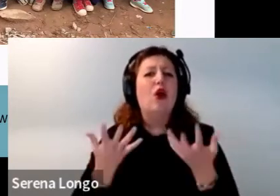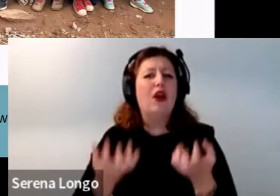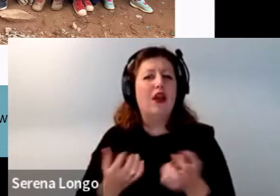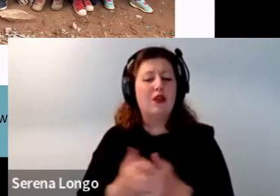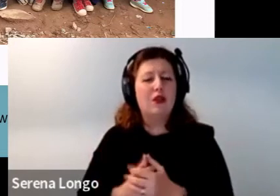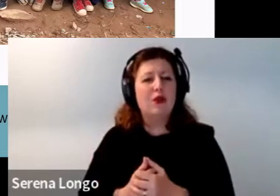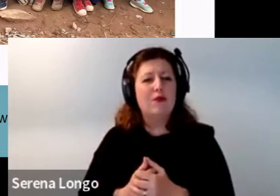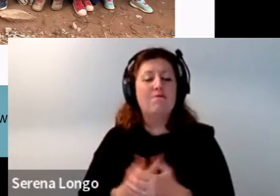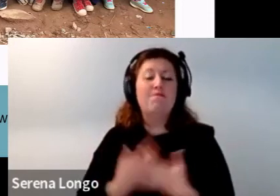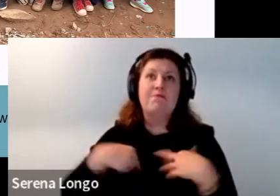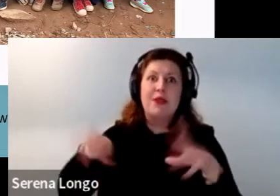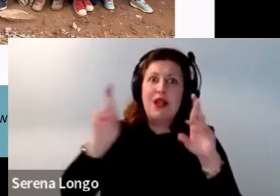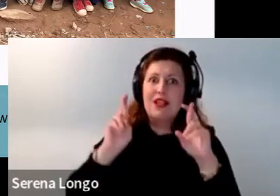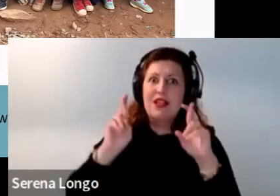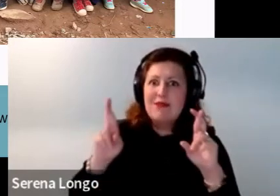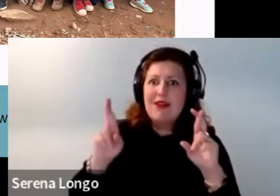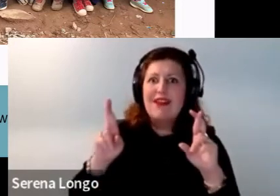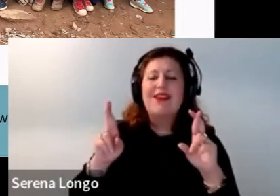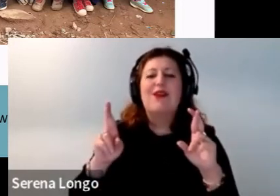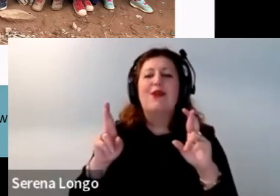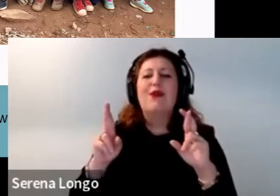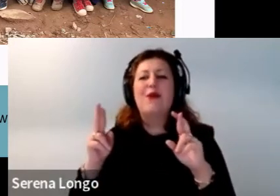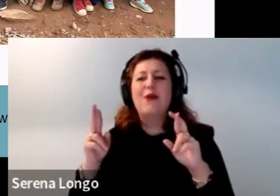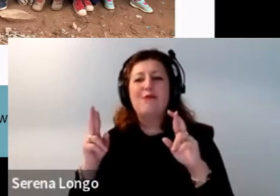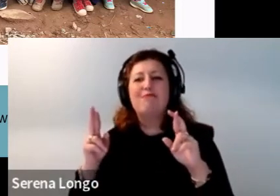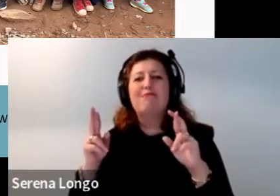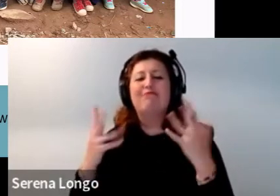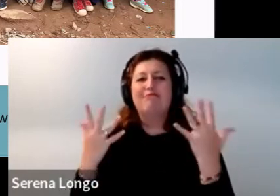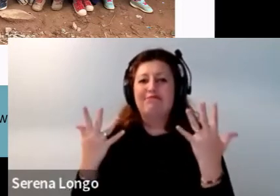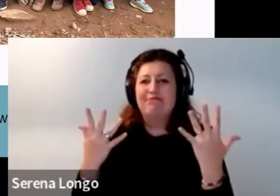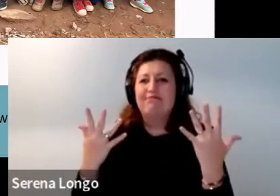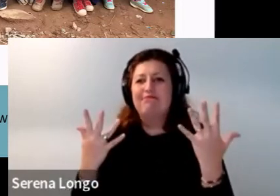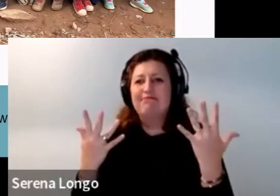e spero anche in qualche modo